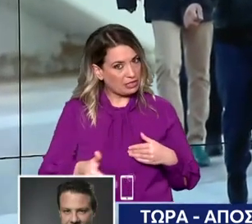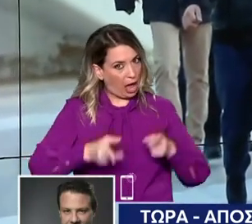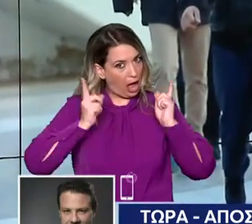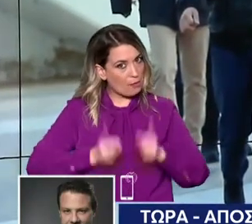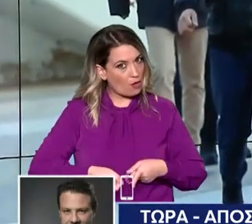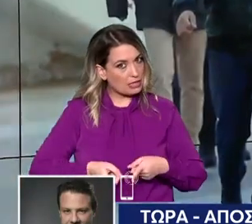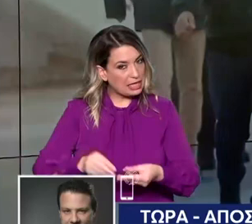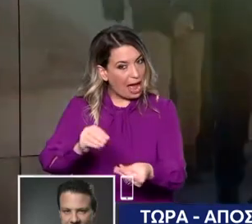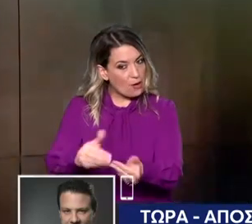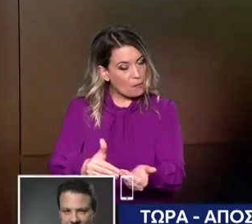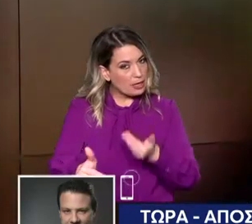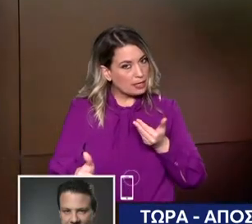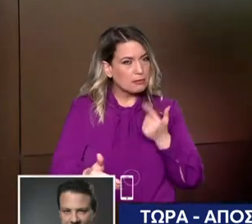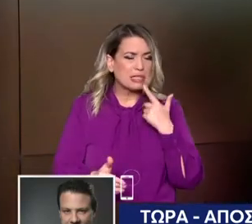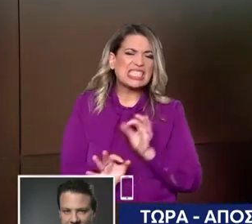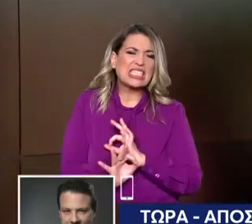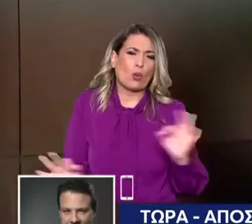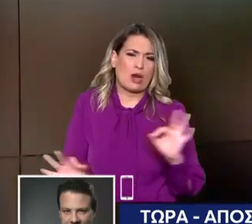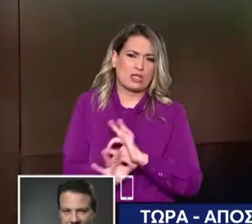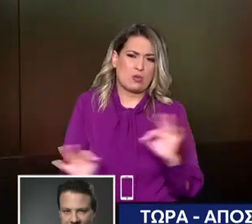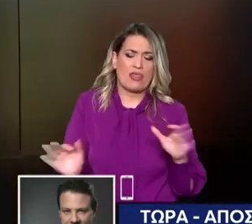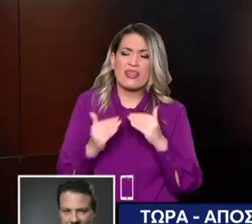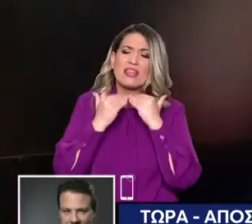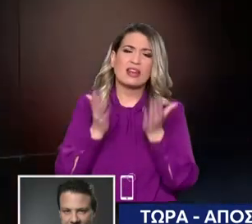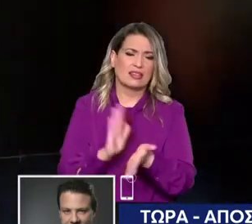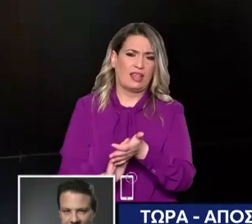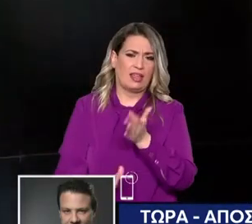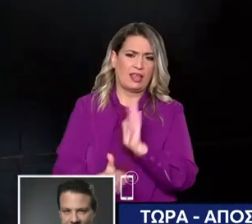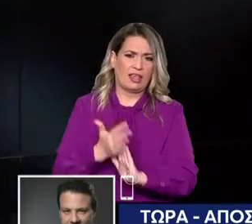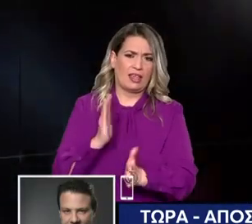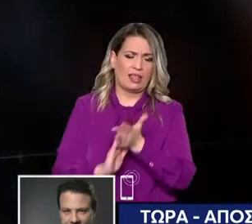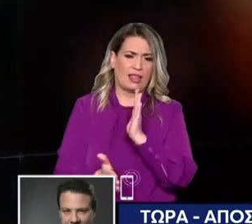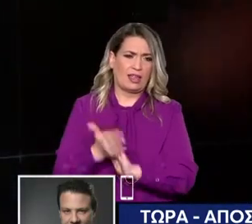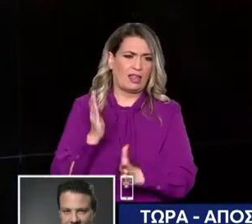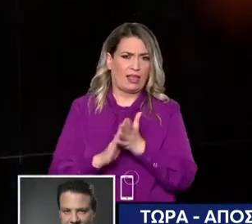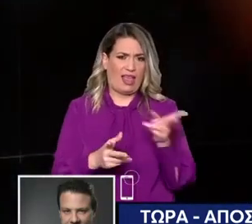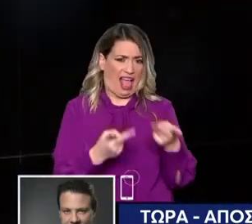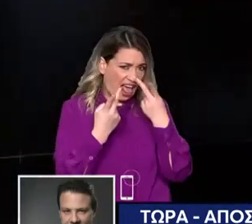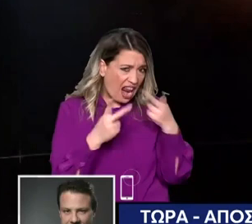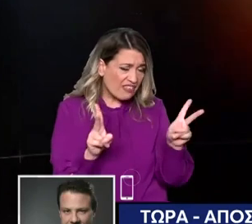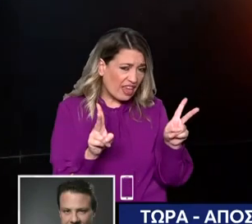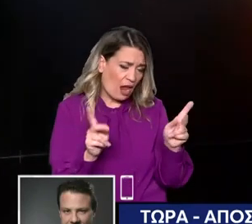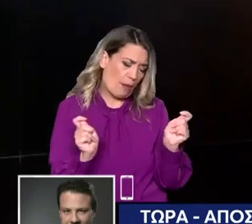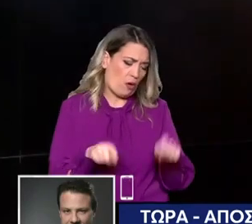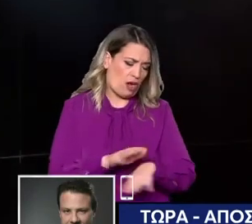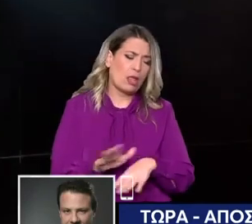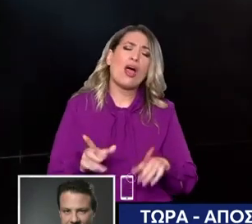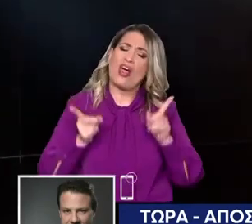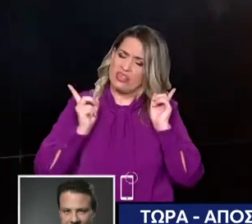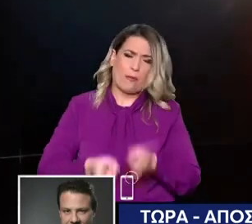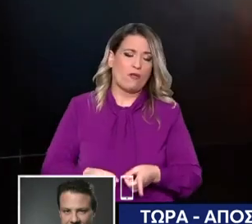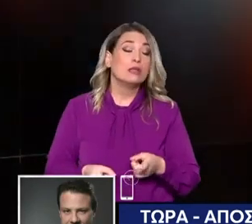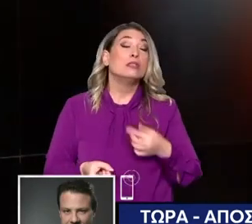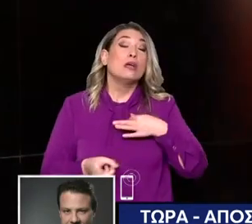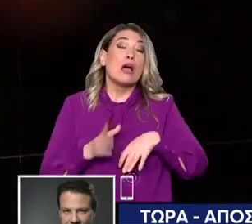κοιτάξτε το θεωρώ δεδομένο δεν είναι δυνατόν αυτή κάποια εκ των κατηγορουμένων να αφεθούν ελεύθερη να γίνει τέτοιο λάθος από το